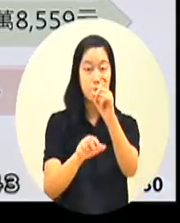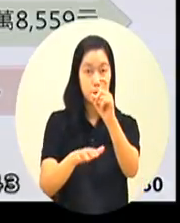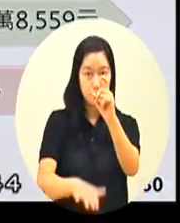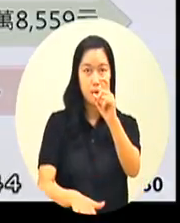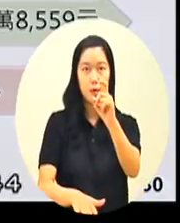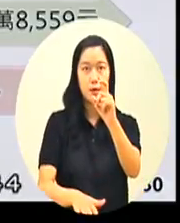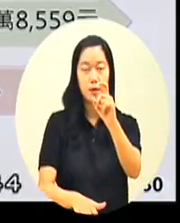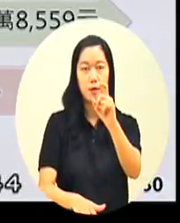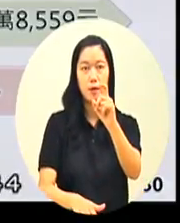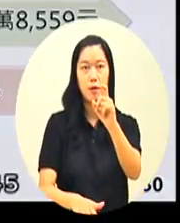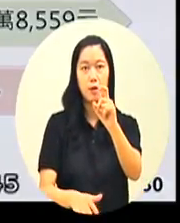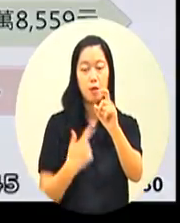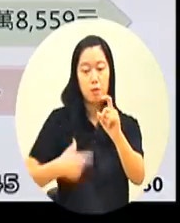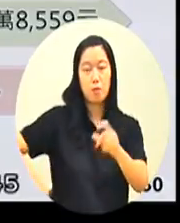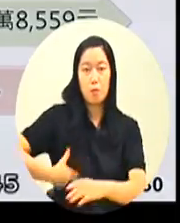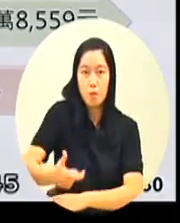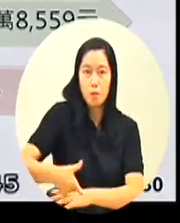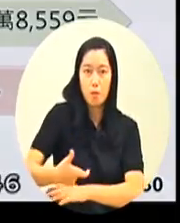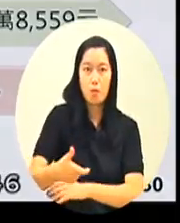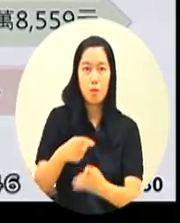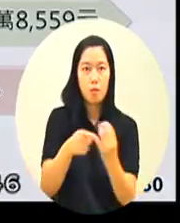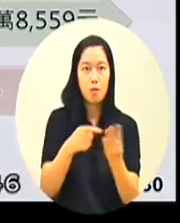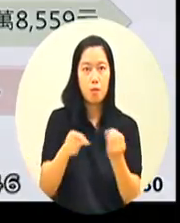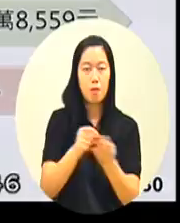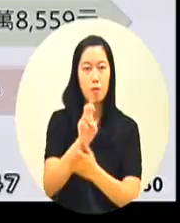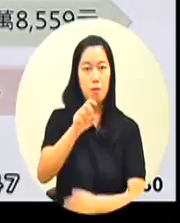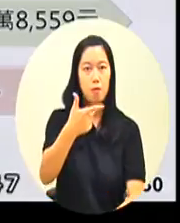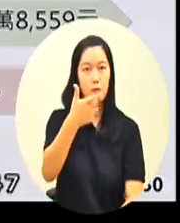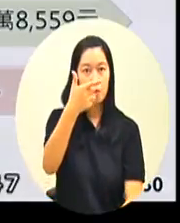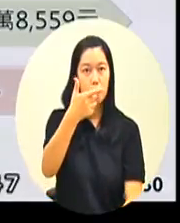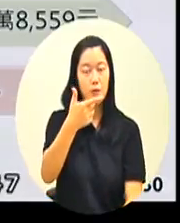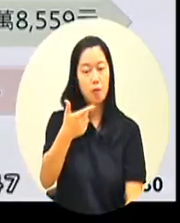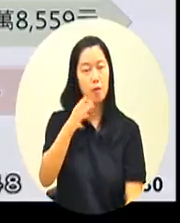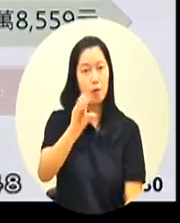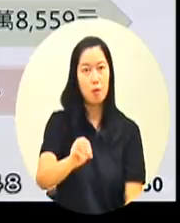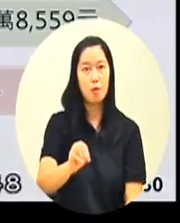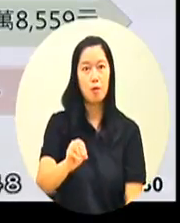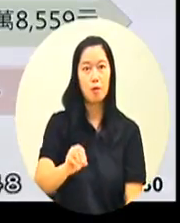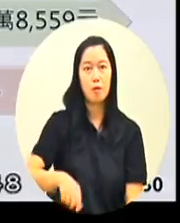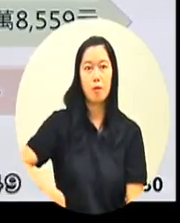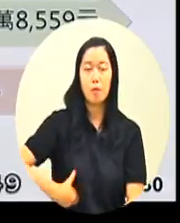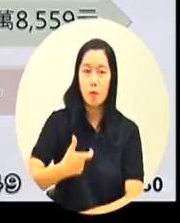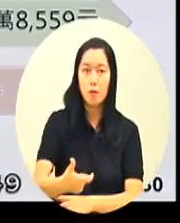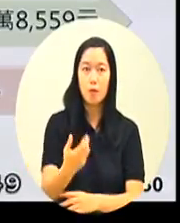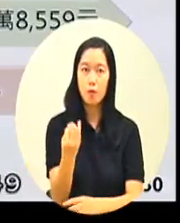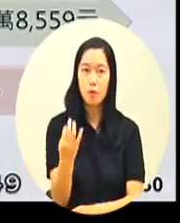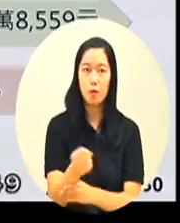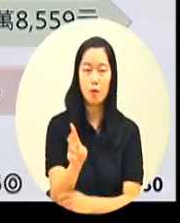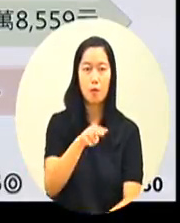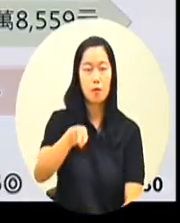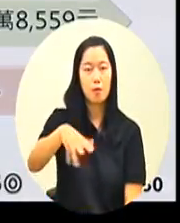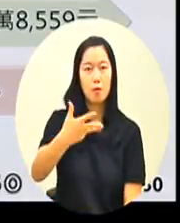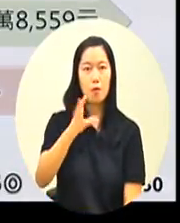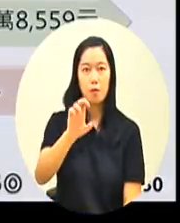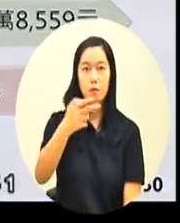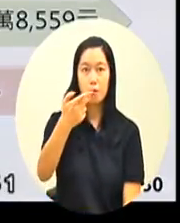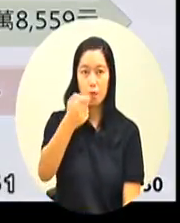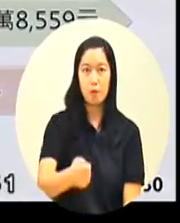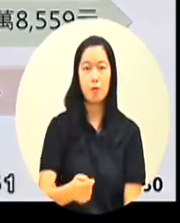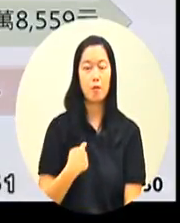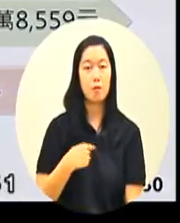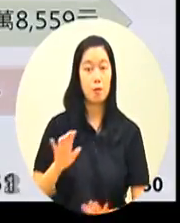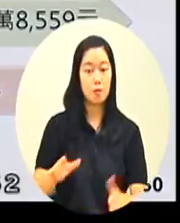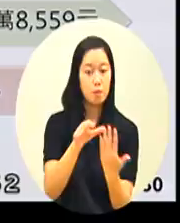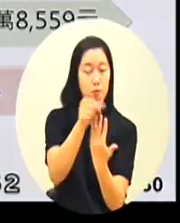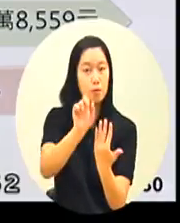们支付的笔数有26万多笔，支付的金额有2847亿多。我们现在都采取